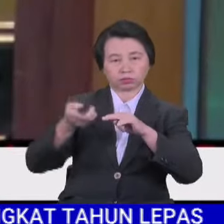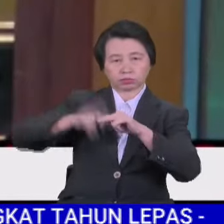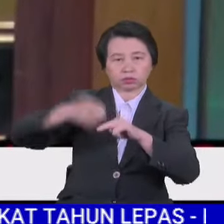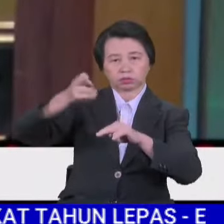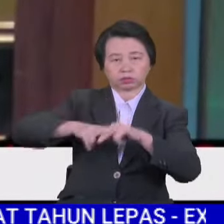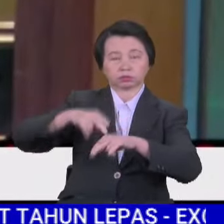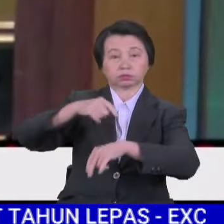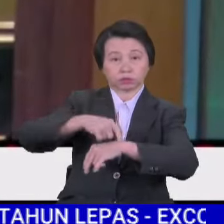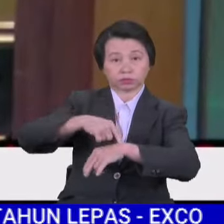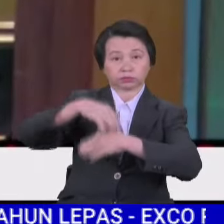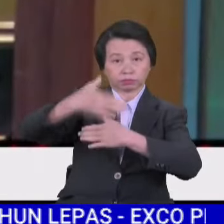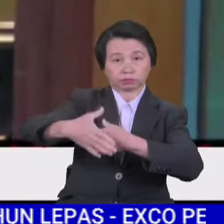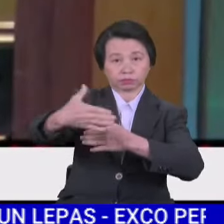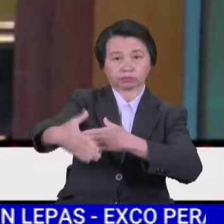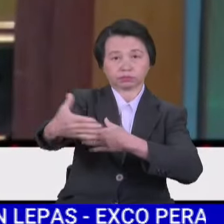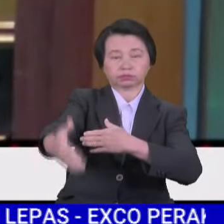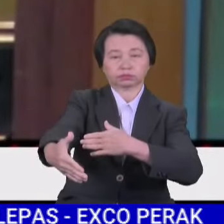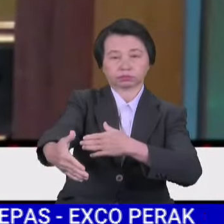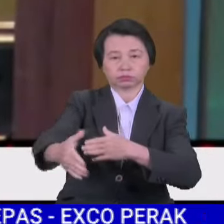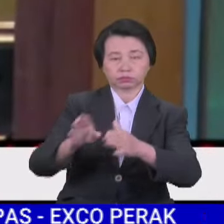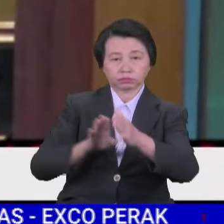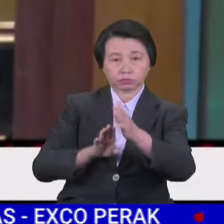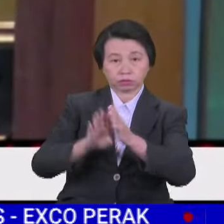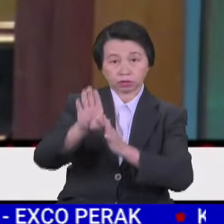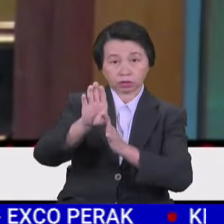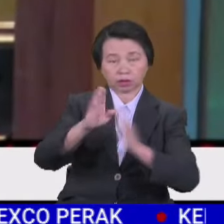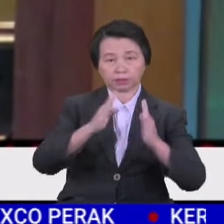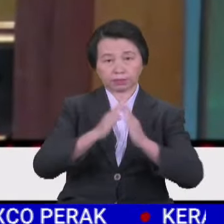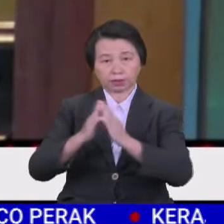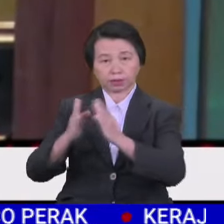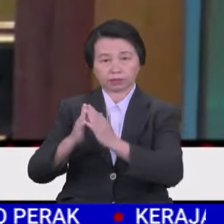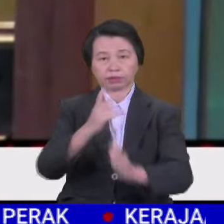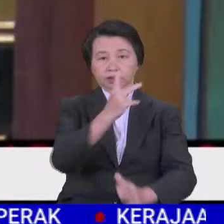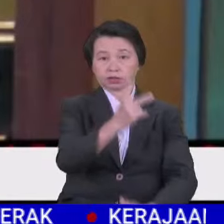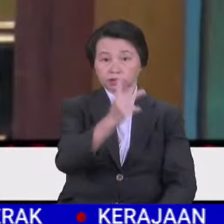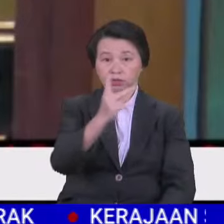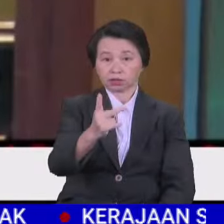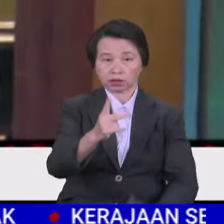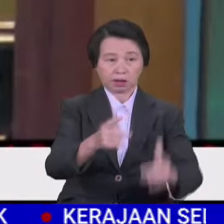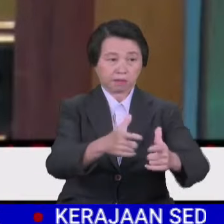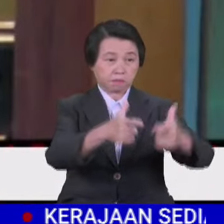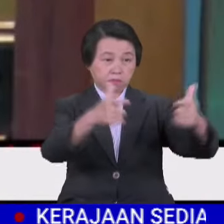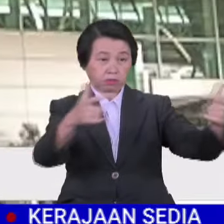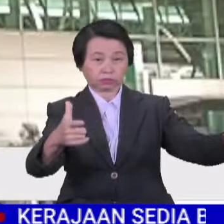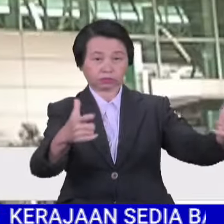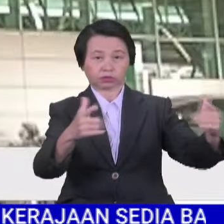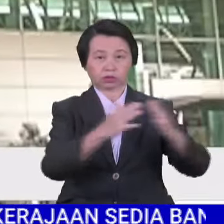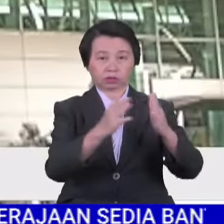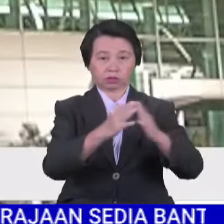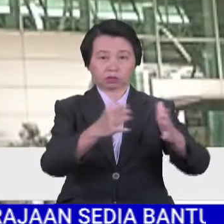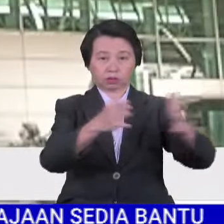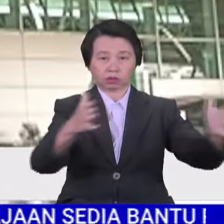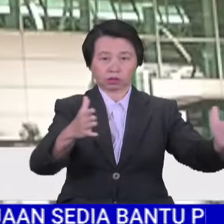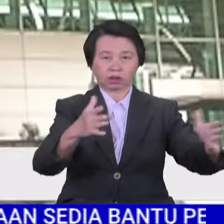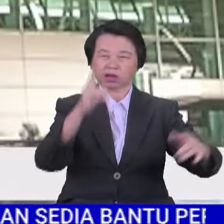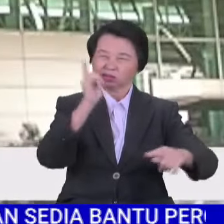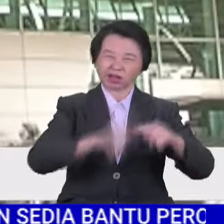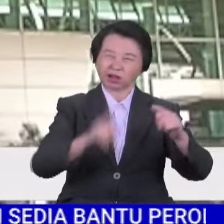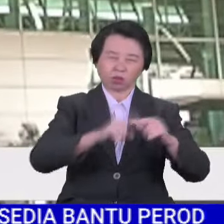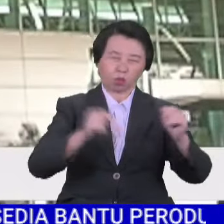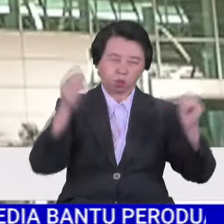dari masa ke semasa Hai pembangunan bentar Raya Kota Kinabalu yang pesat mungkin tidak dapat